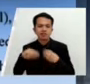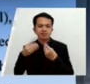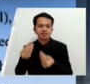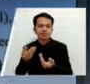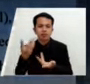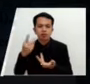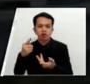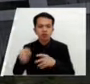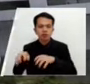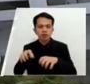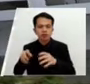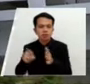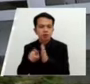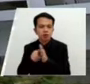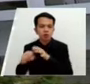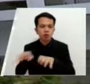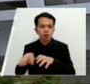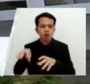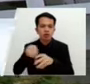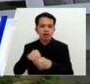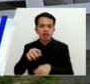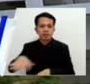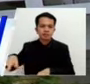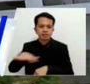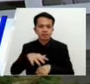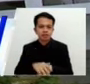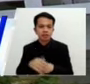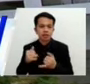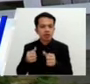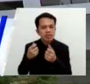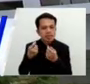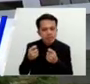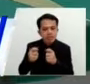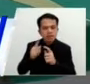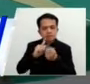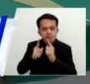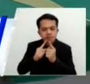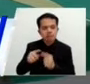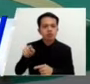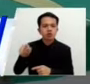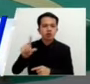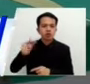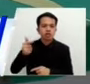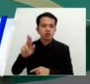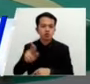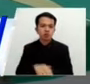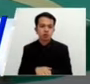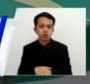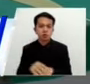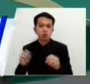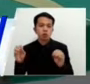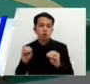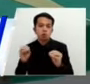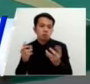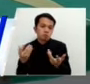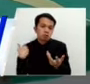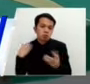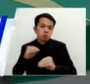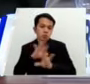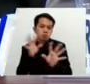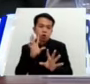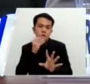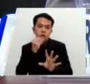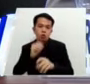sa compound. Sinisika pa naming makuha ang panig ng Porac LGU. Wala pang linaw kung sino ang itatalagang acting